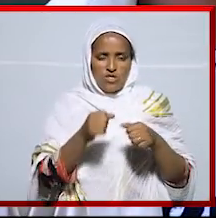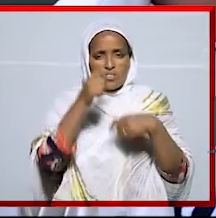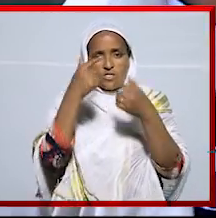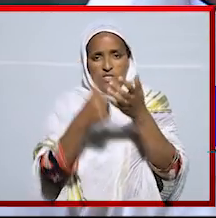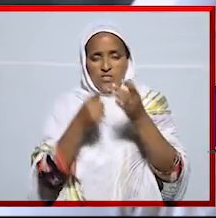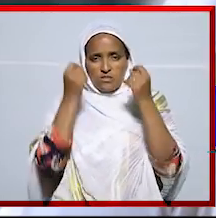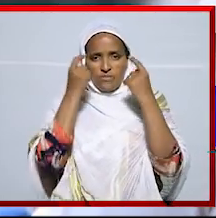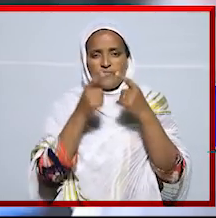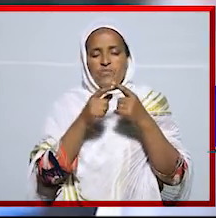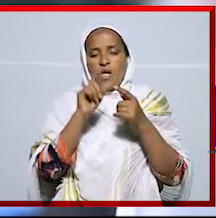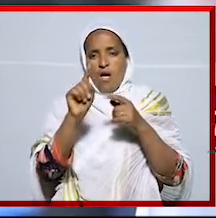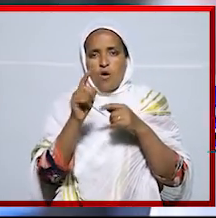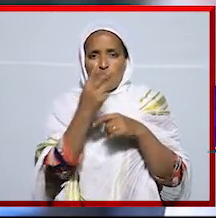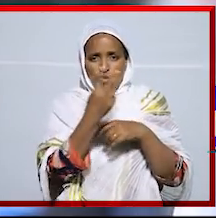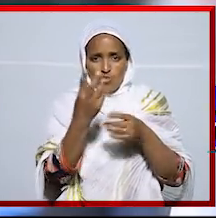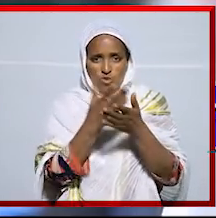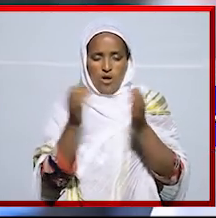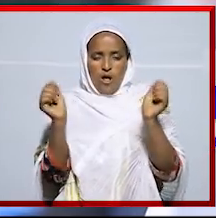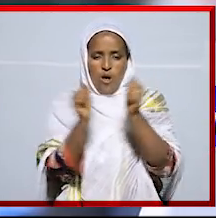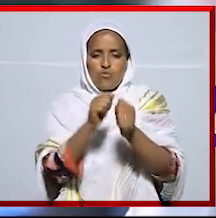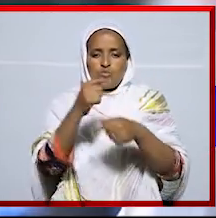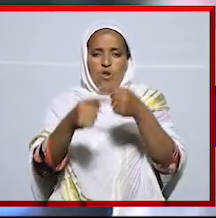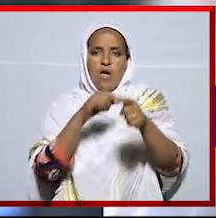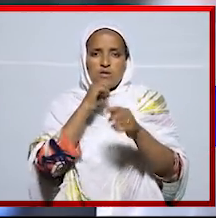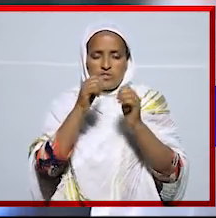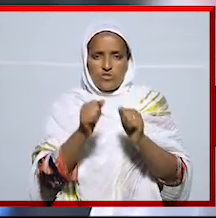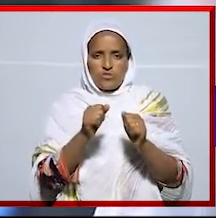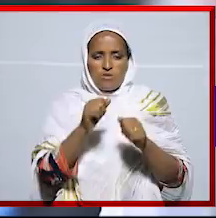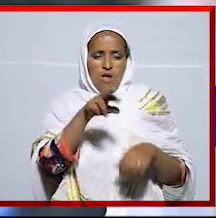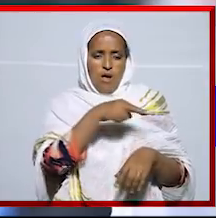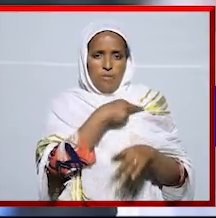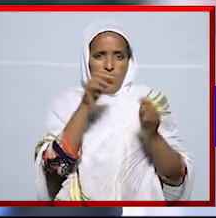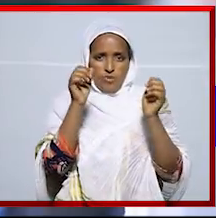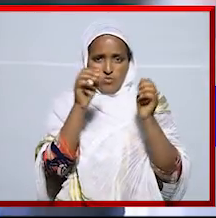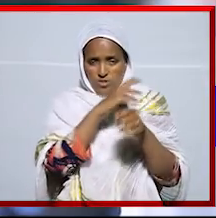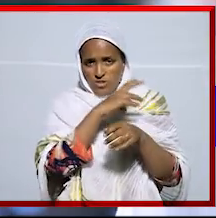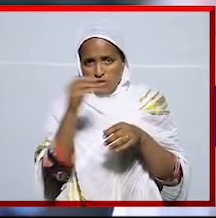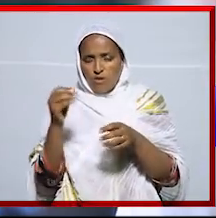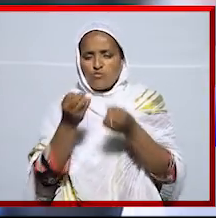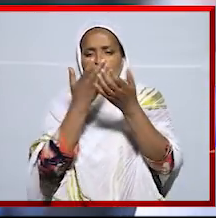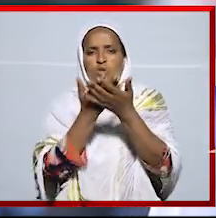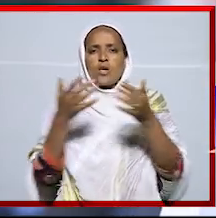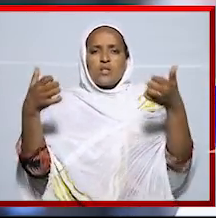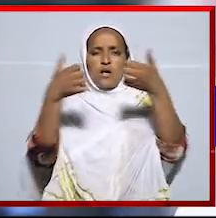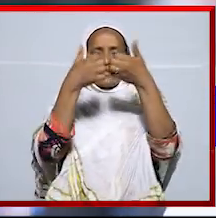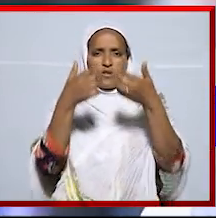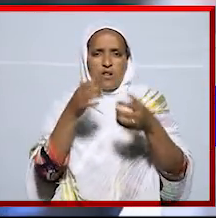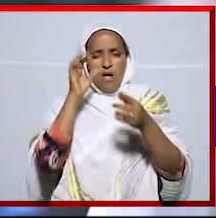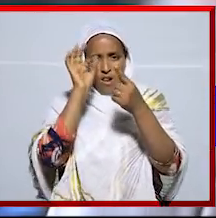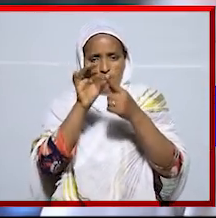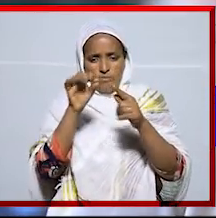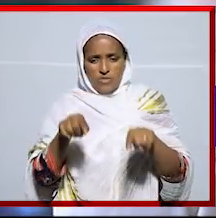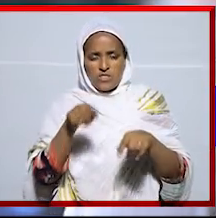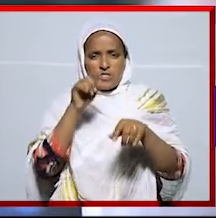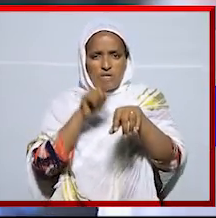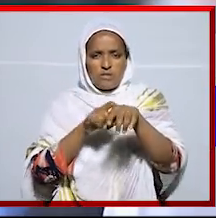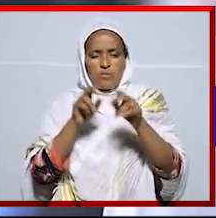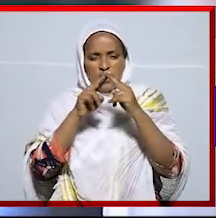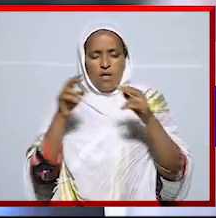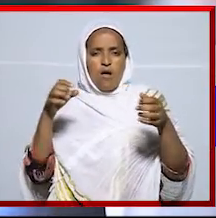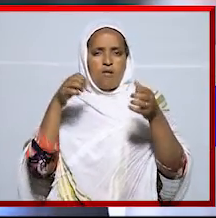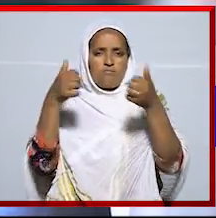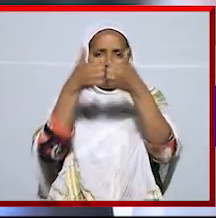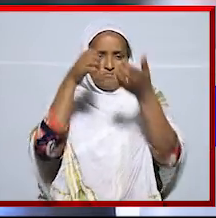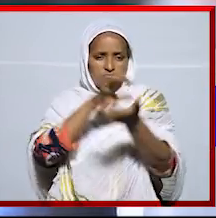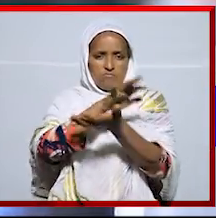ከሆነ ይቻላል። ምክንያቱም አሁን አንድ ሰው ዓለማዊነትን ነገር ትቶ ጠቅላላ ወደ መንፈሳዊነት